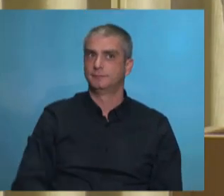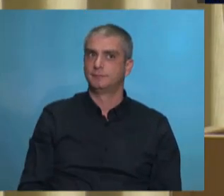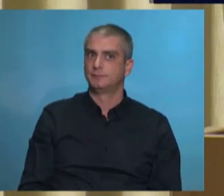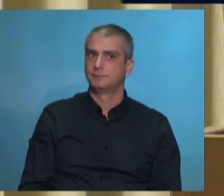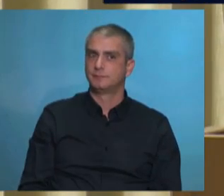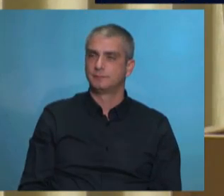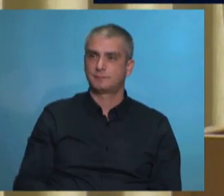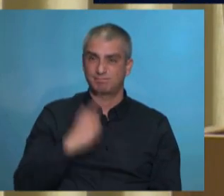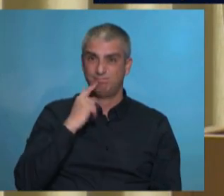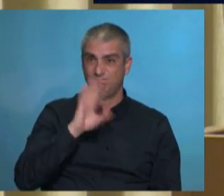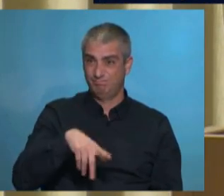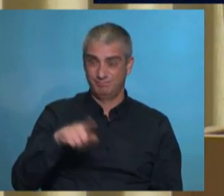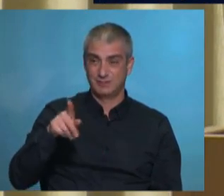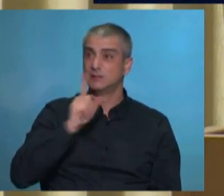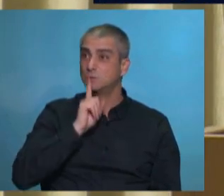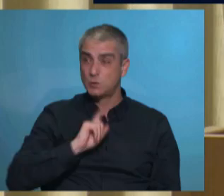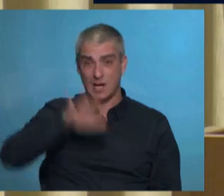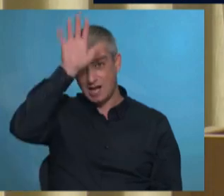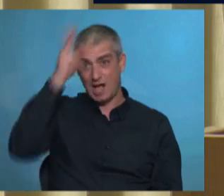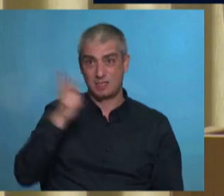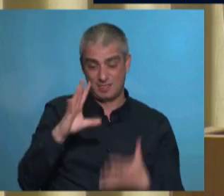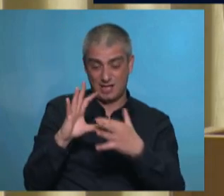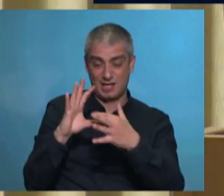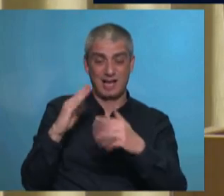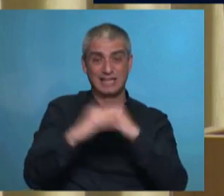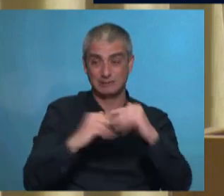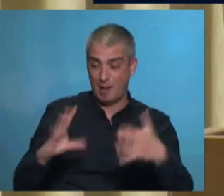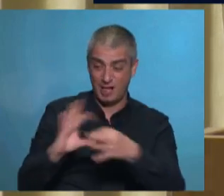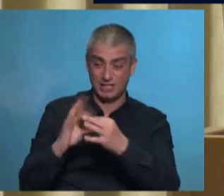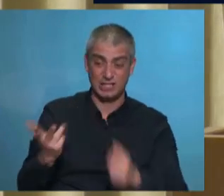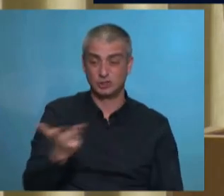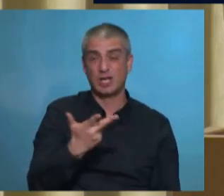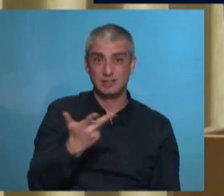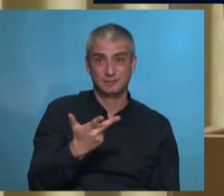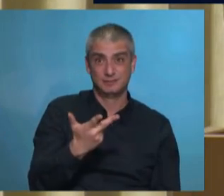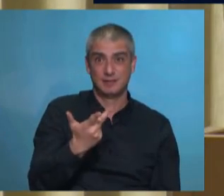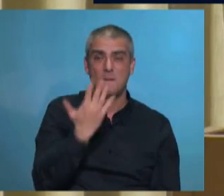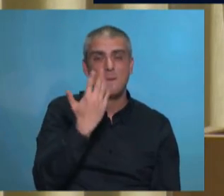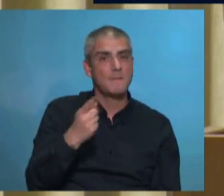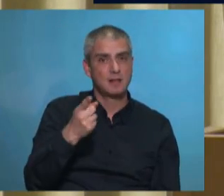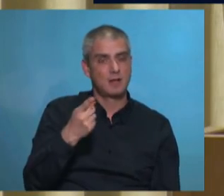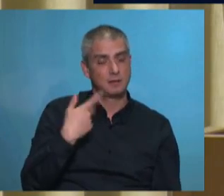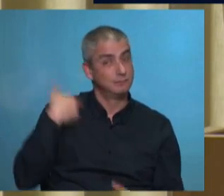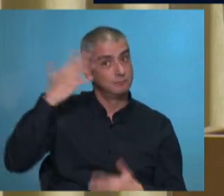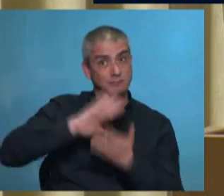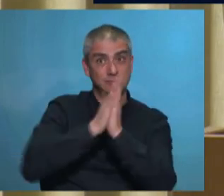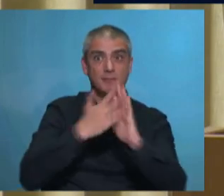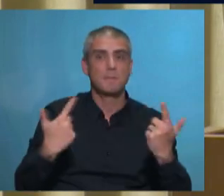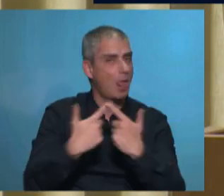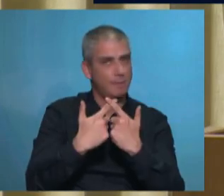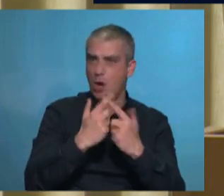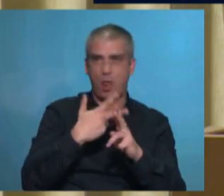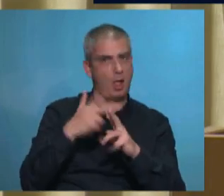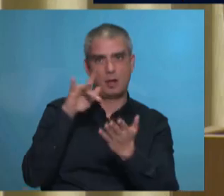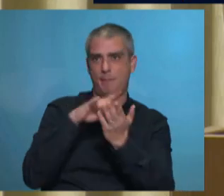הקשר שבין סוריה לאיראן לחיזבאללה הוא כזה שכאשר נסלים למלחמה היא לא תיגמר